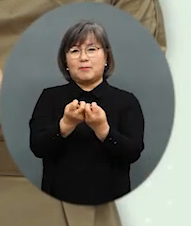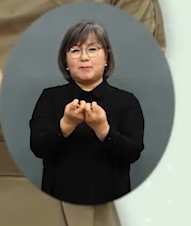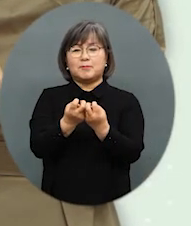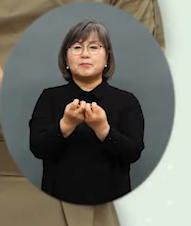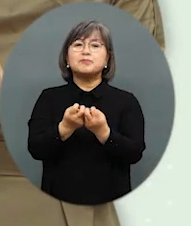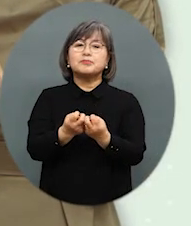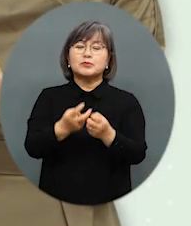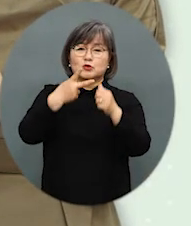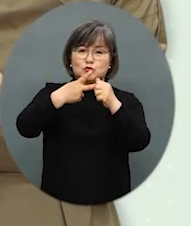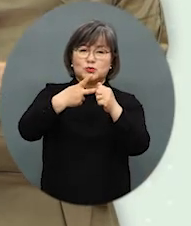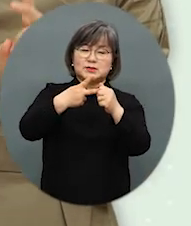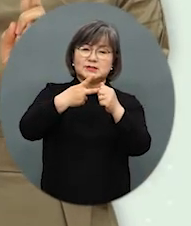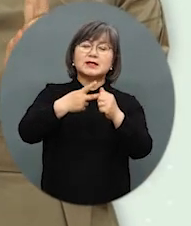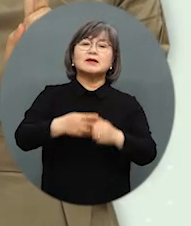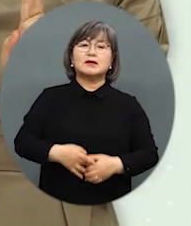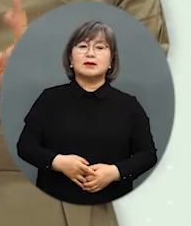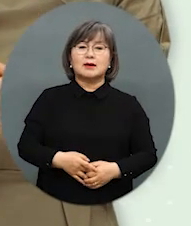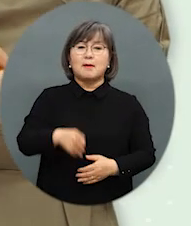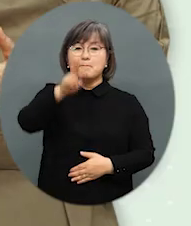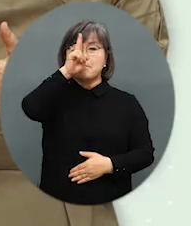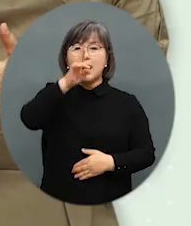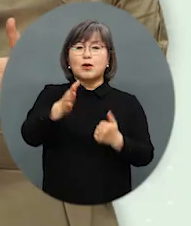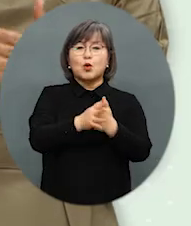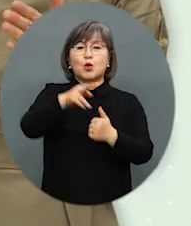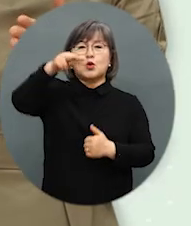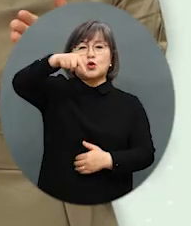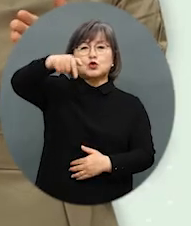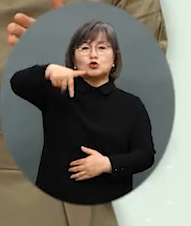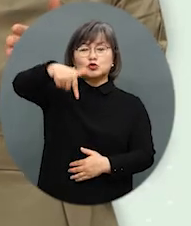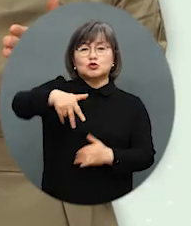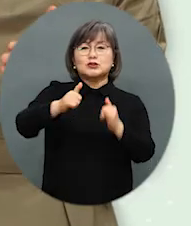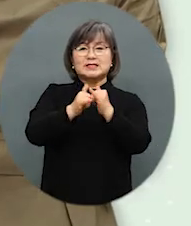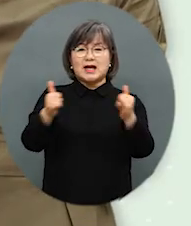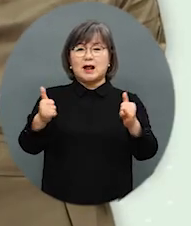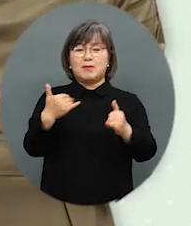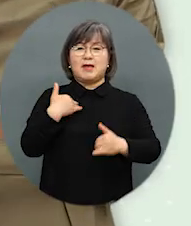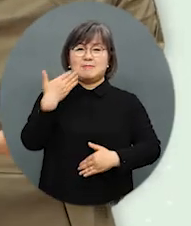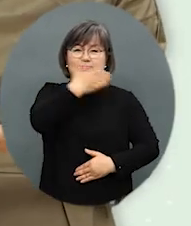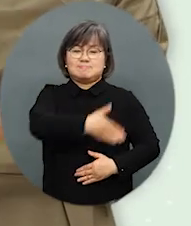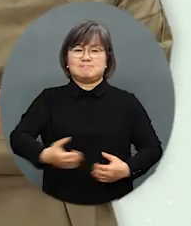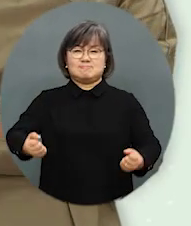방법입니다. 두 번째, 바로 숙주,